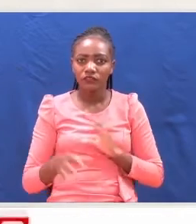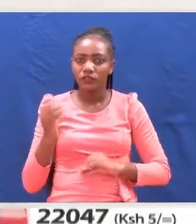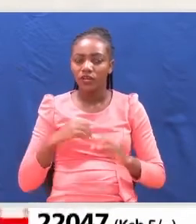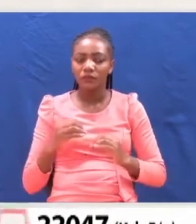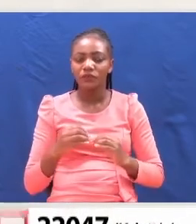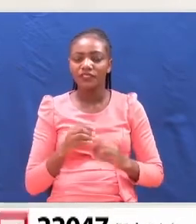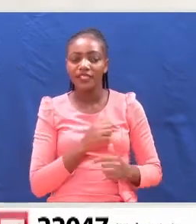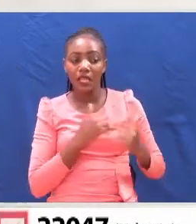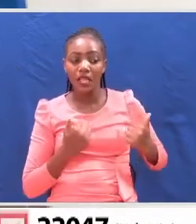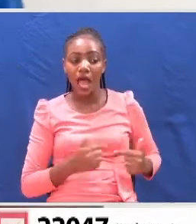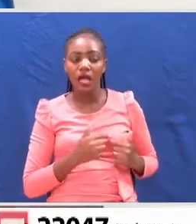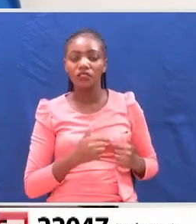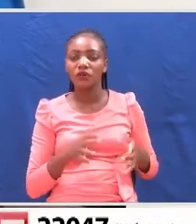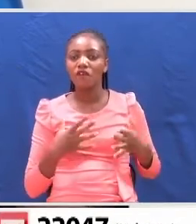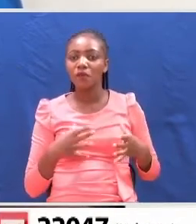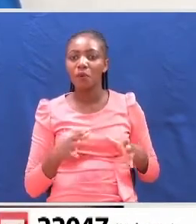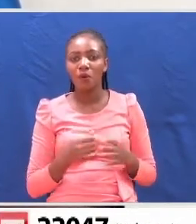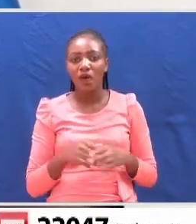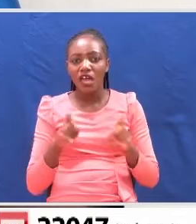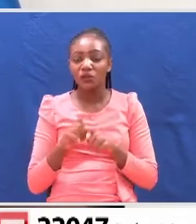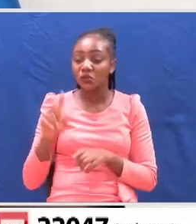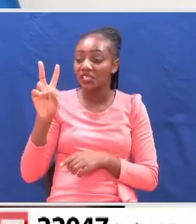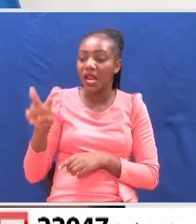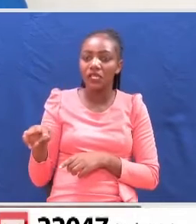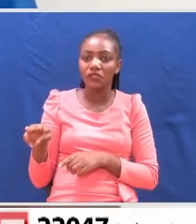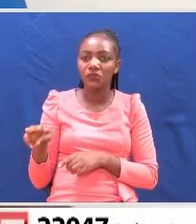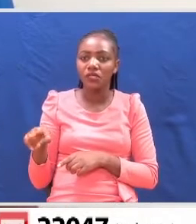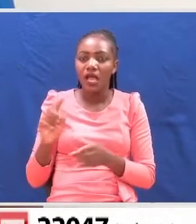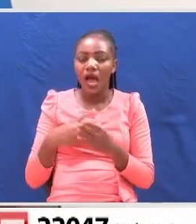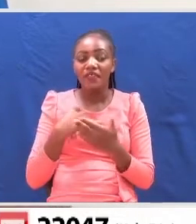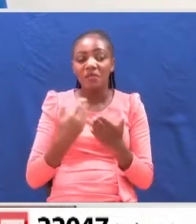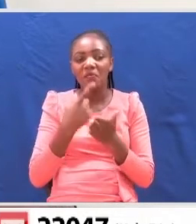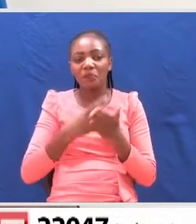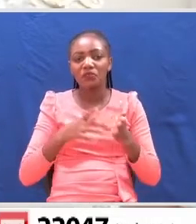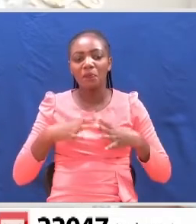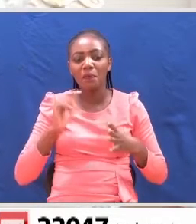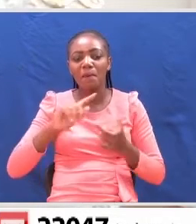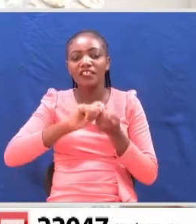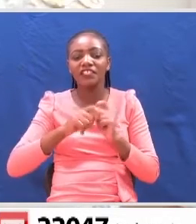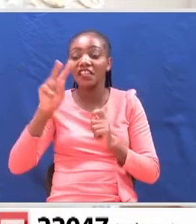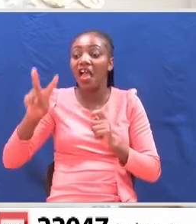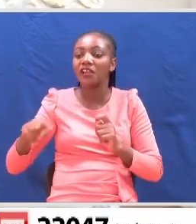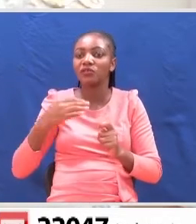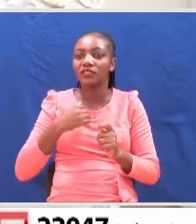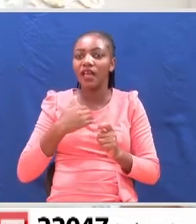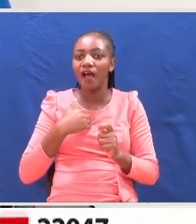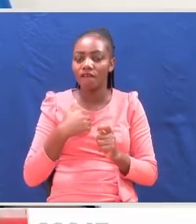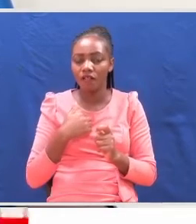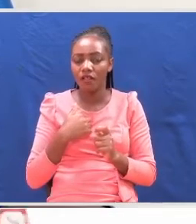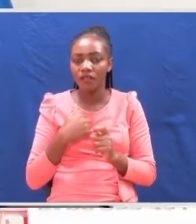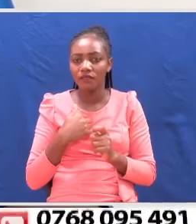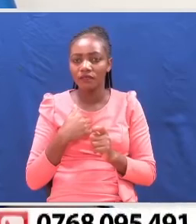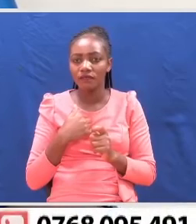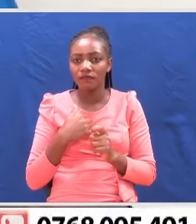za watu. Is an attitude. So ni lazima watu wabadilishe attitude. Hata unaweza kuwa kwenye upinzani na uko na ufisadi, unaweza kuwa kwenye